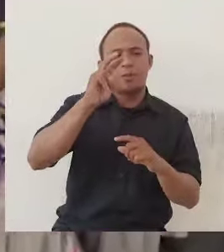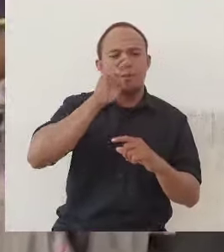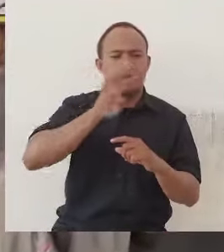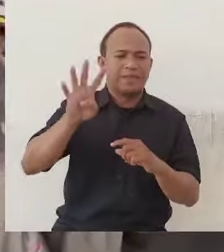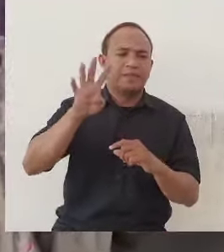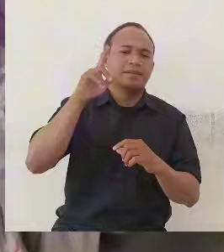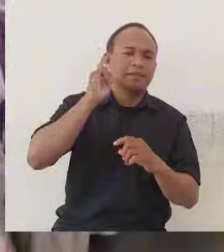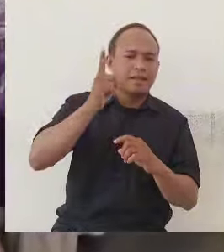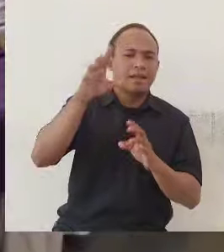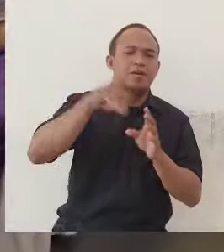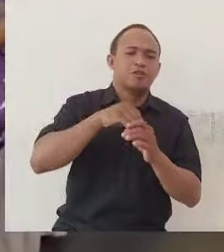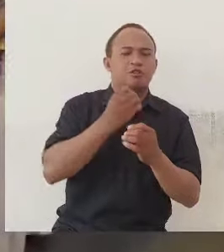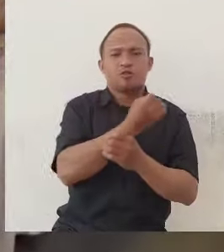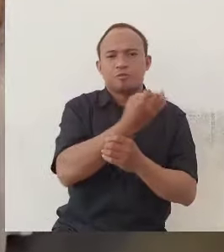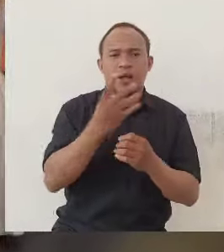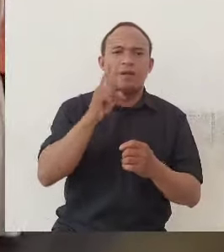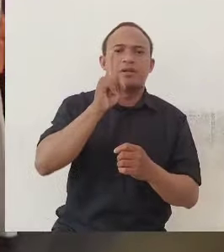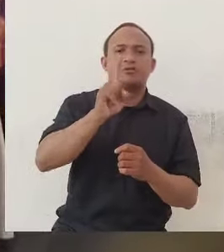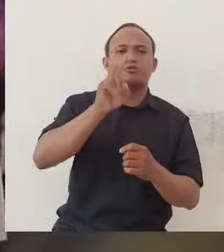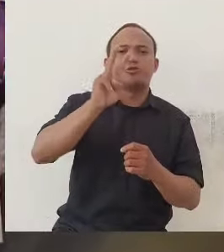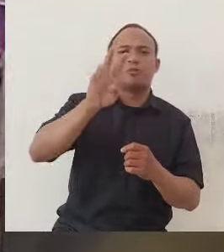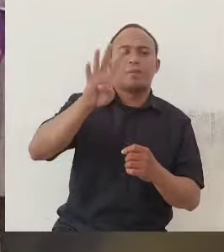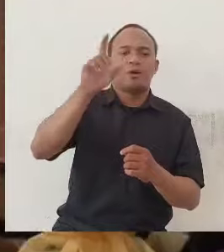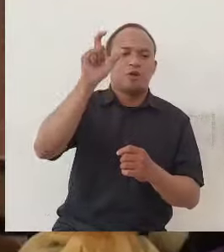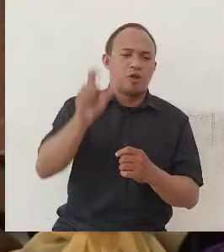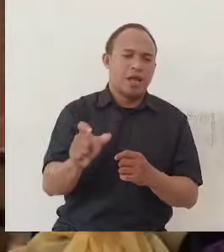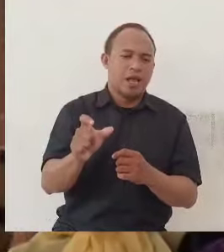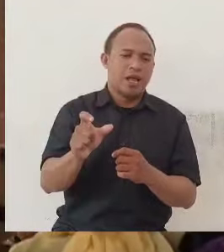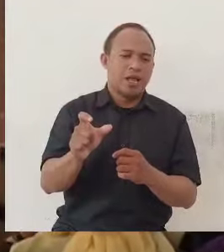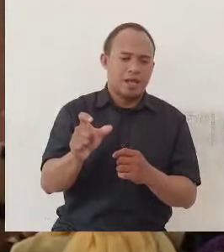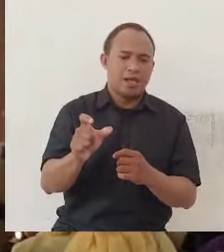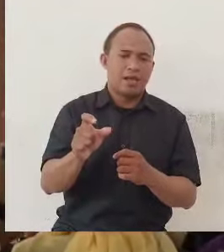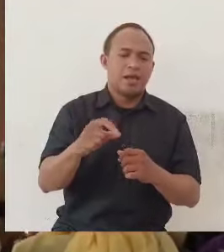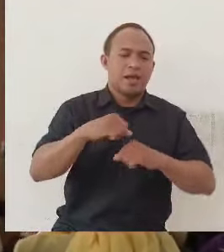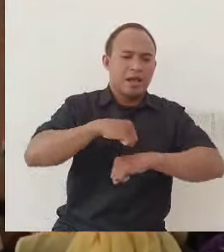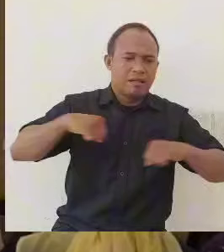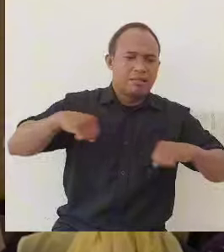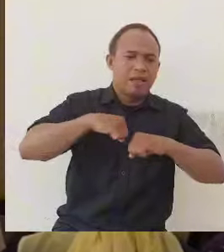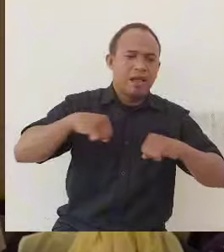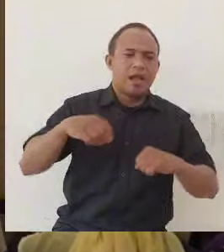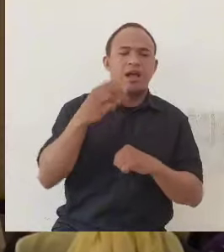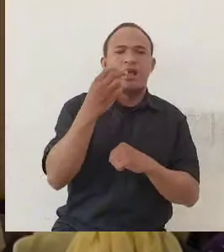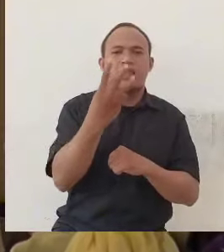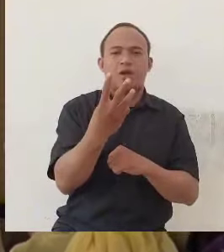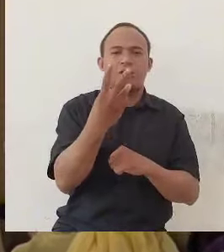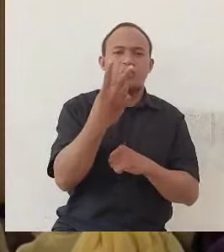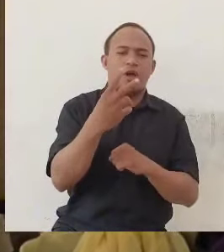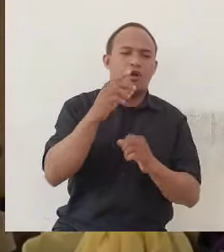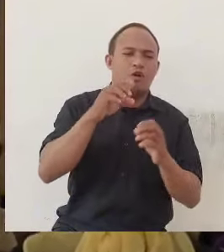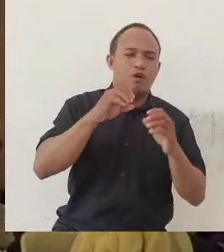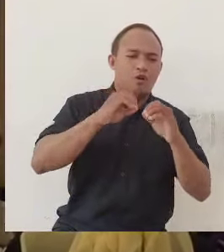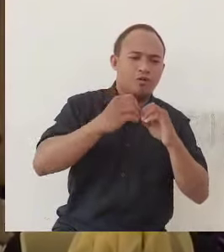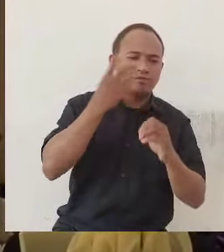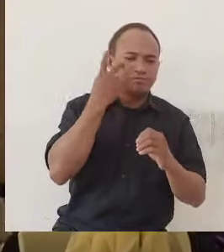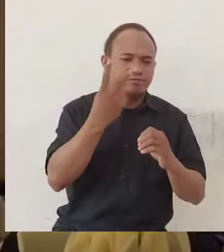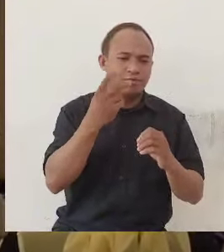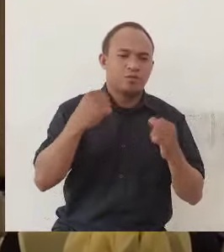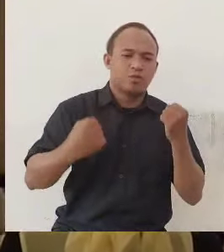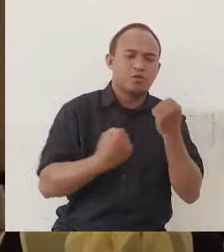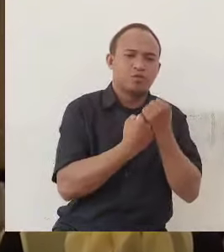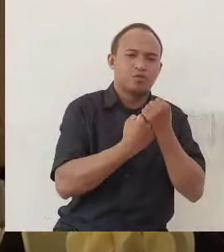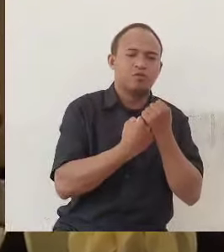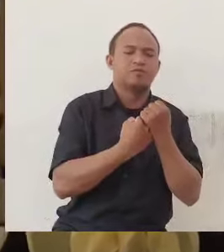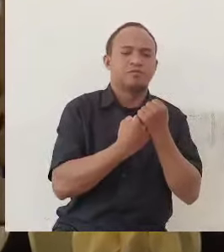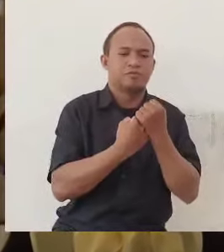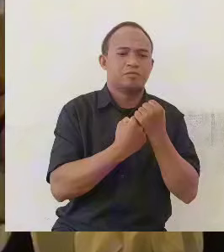Kontingen Gorontalo berjumlah 124 orang, terdiri dari 84 atlet, 32 ofisial, dan 8 orang